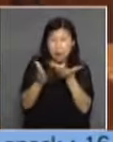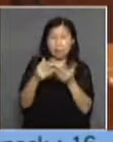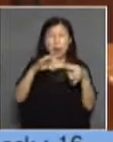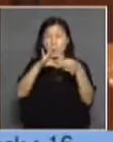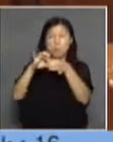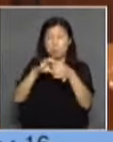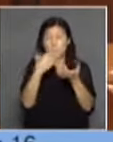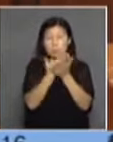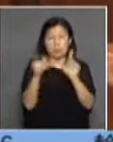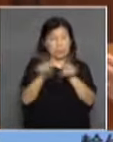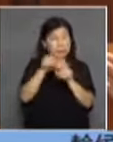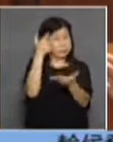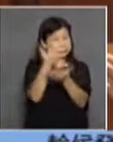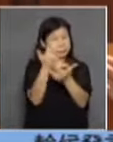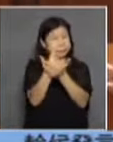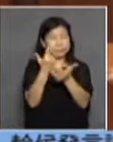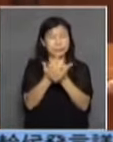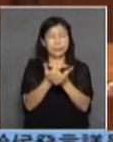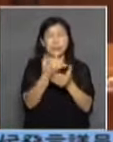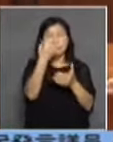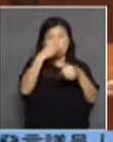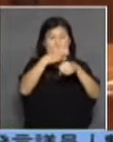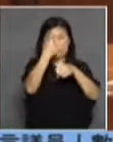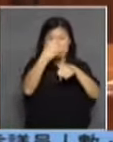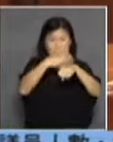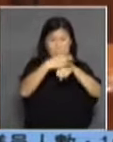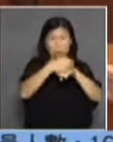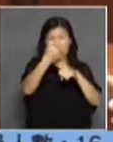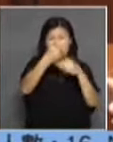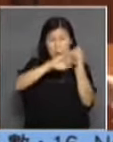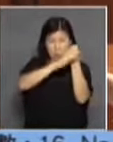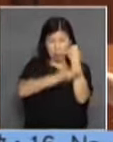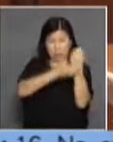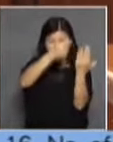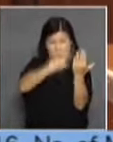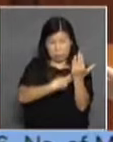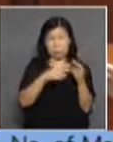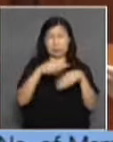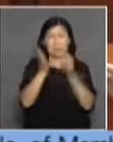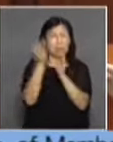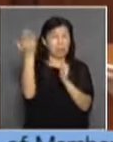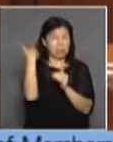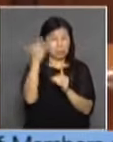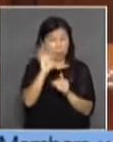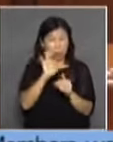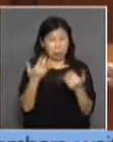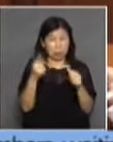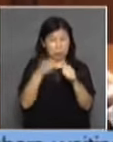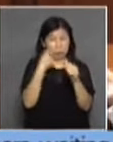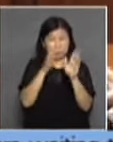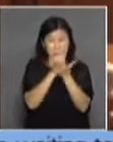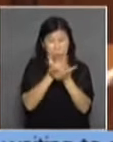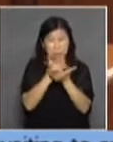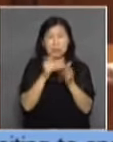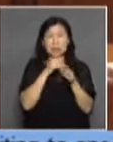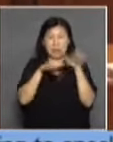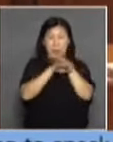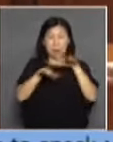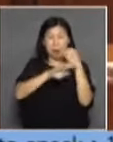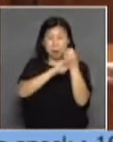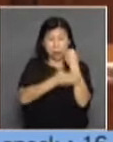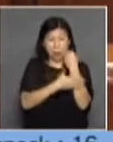非常非常重要嘅事。而一國兩制咧，我喺主體發言都講係史無前例嘅。咁因此咧，你唔係話讀一般嘅法律，喺學